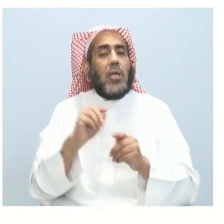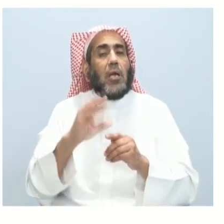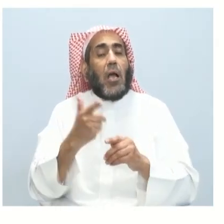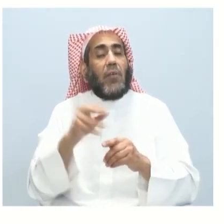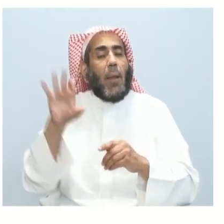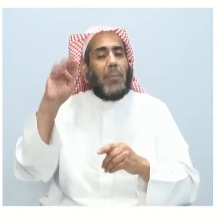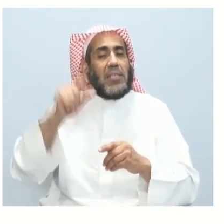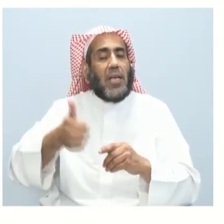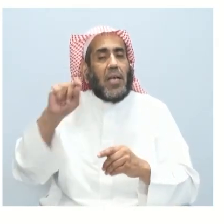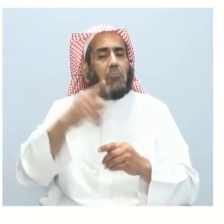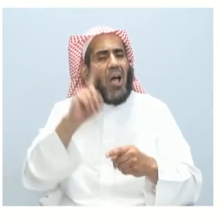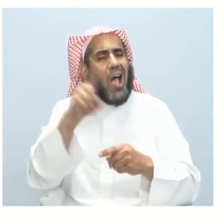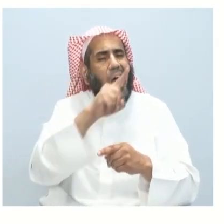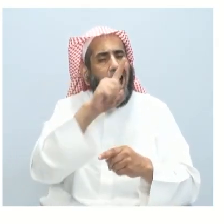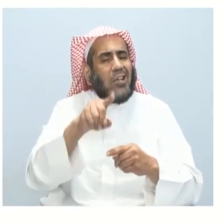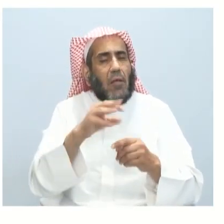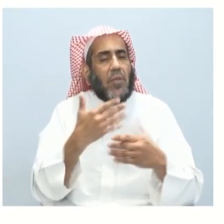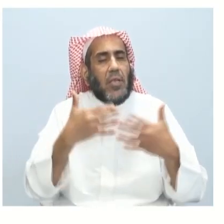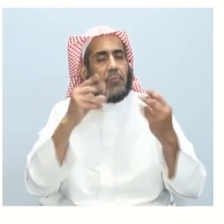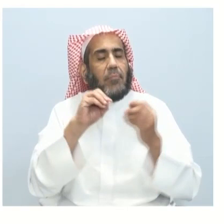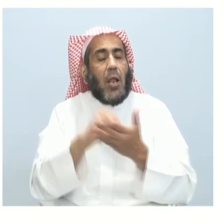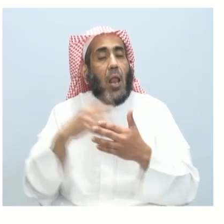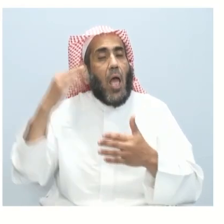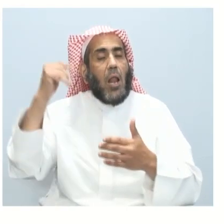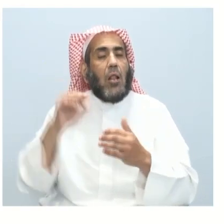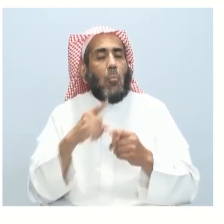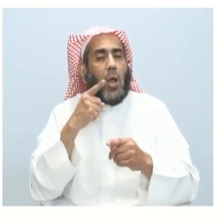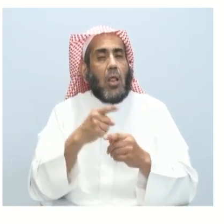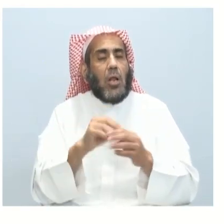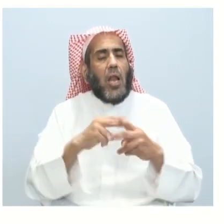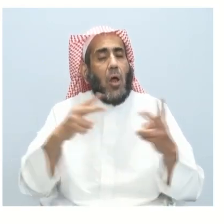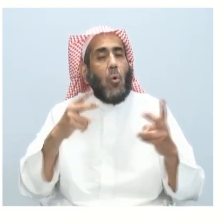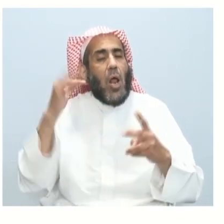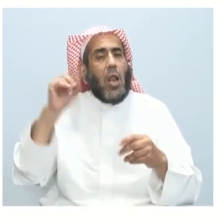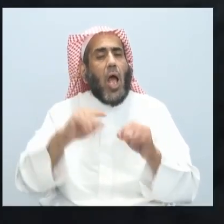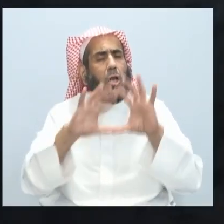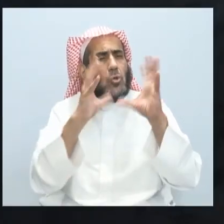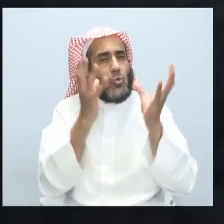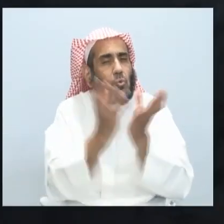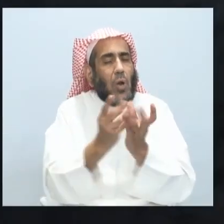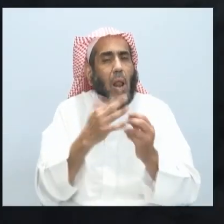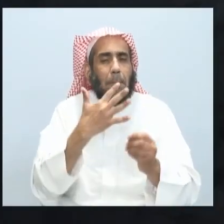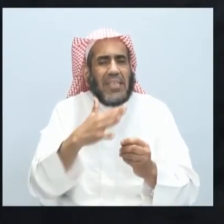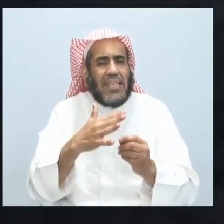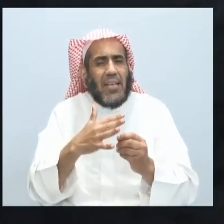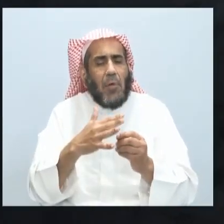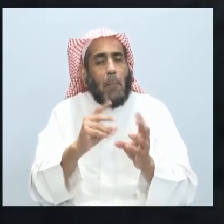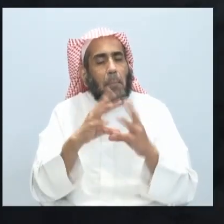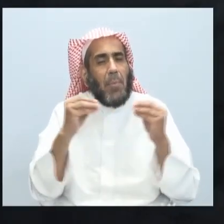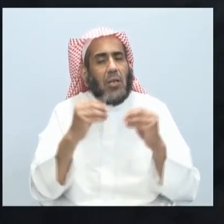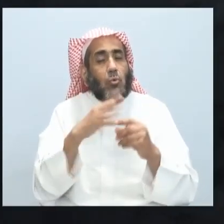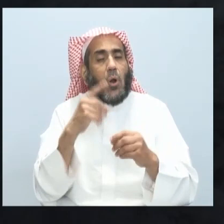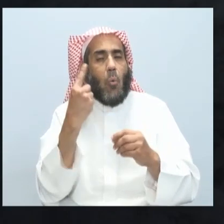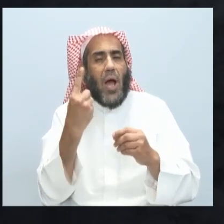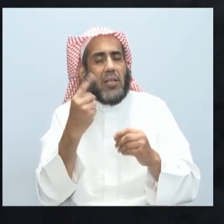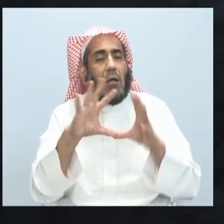كيف ان بشار ايضا اخطا في ذكر هذا الخيال ثم ننظر ايضا من نوع الخيال هل الصوره الخياليه بسيطه بمعنى صوره